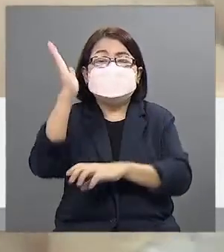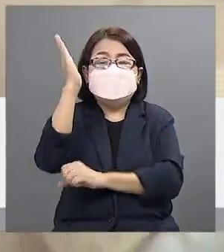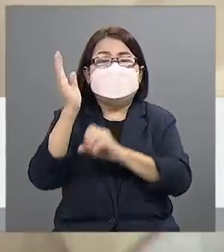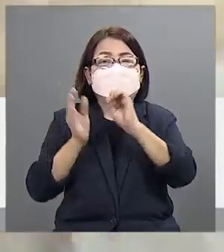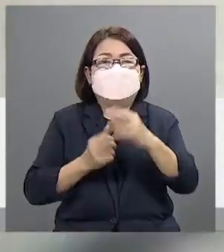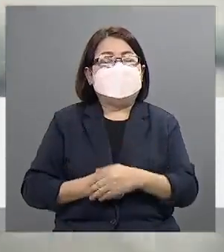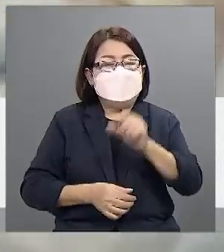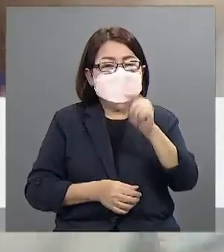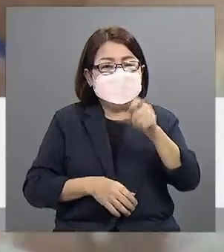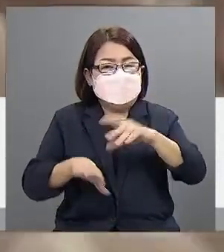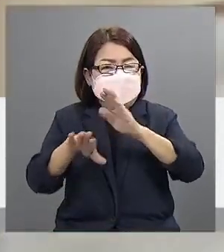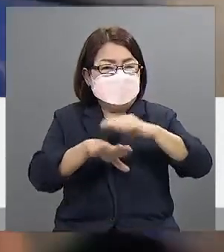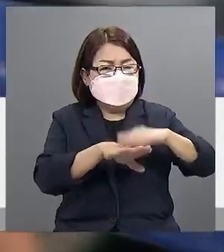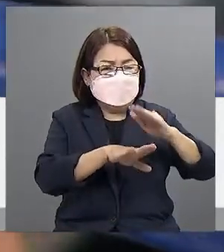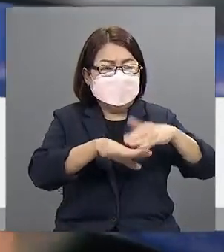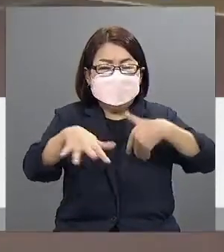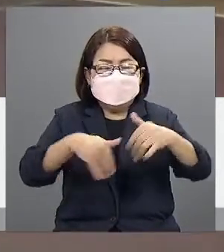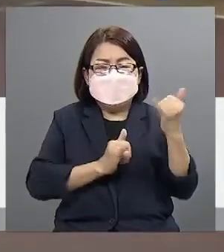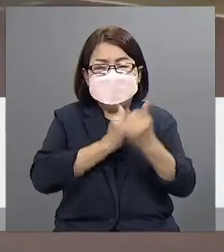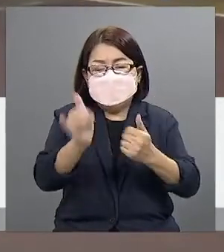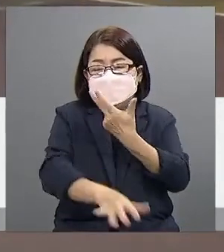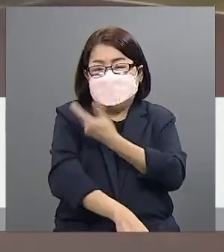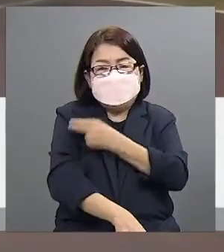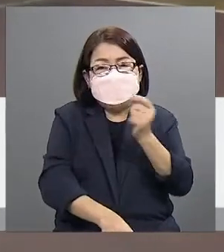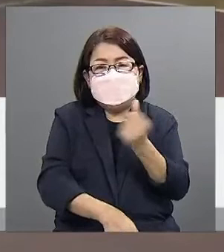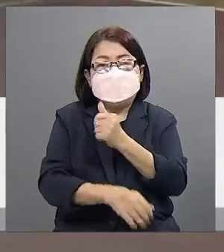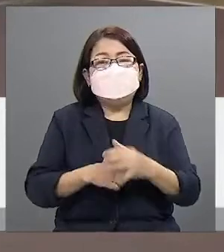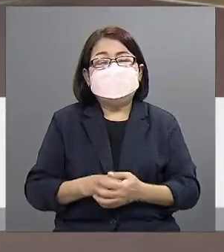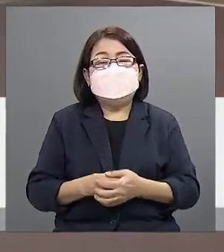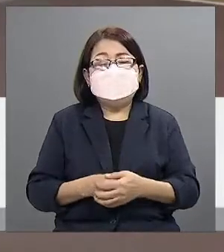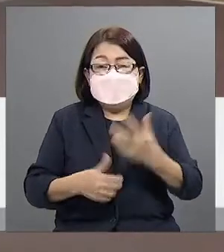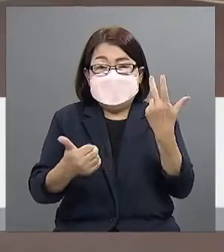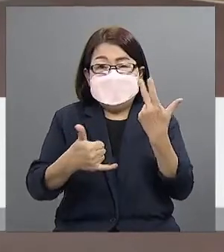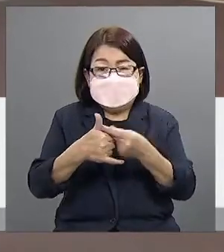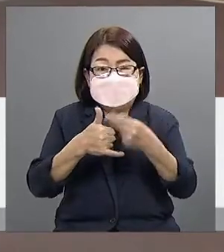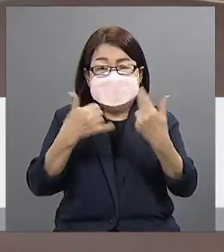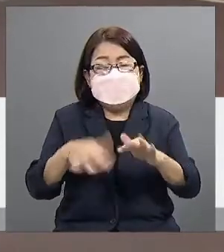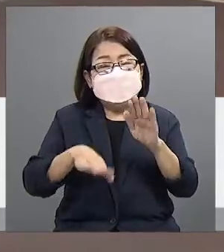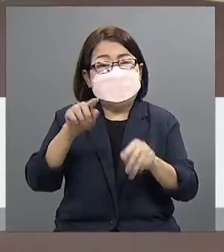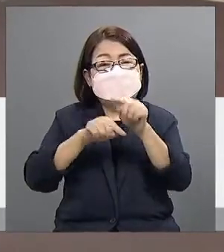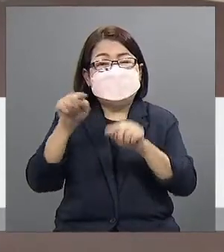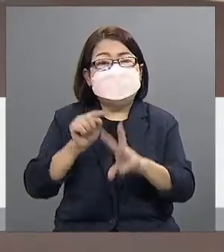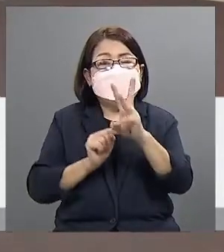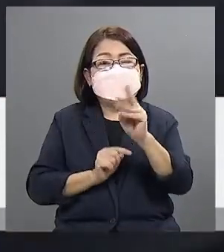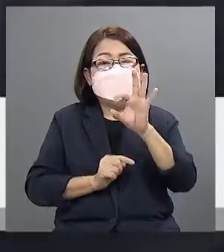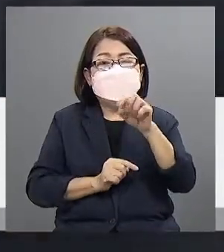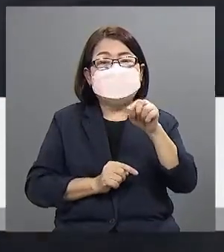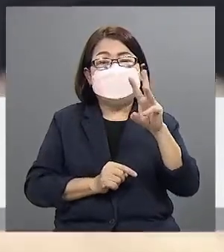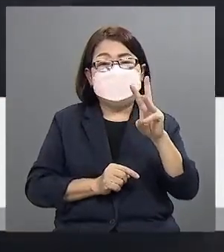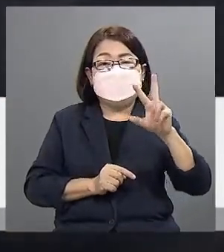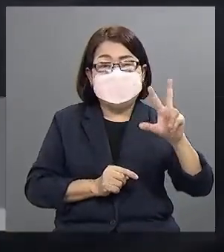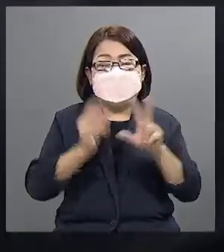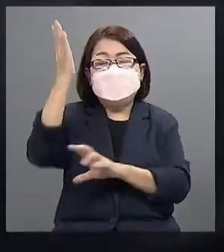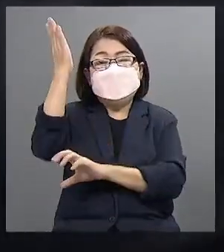ให้กับประชาชนให้ได้มากที่สุดโดยฉีดวัคซีนสะสมไปแล้วร้อยละ 69.63 โดยจังหวัดสงขลาประเมินนะคะว่